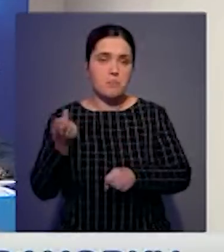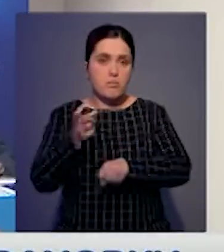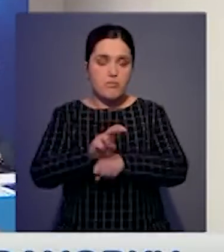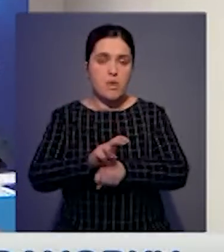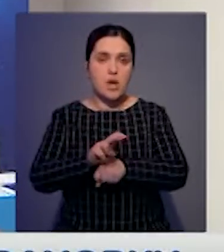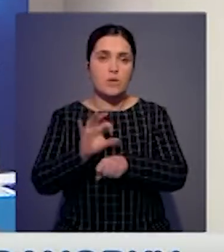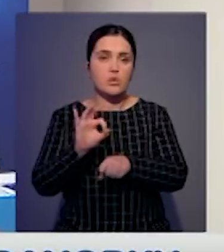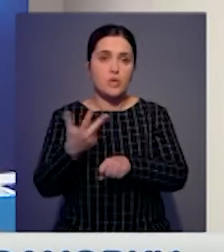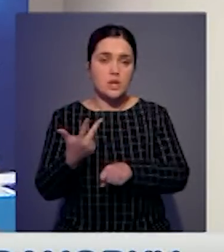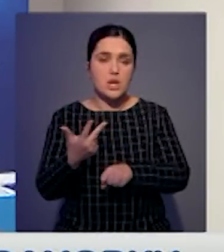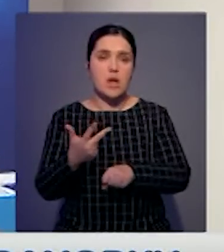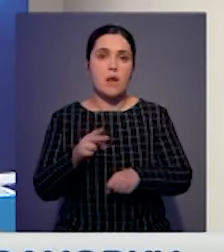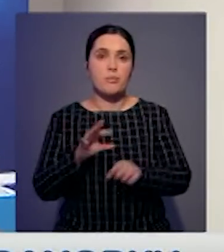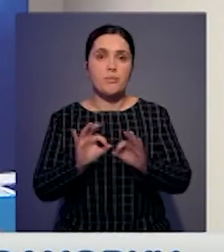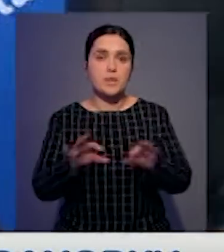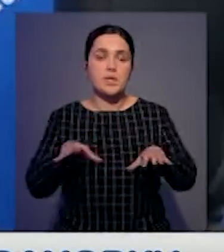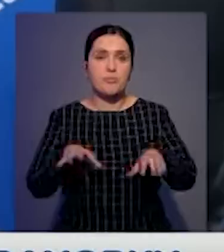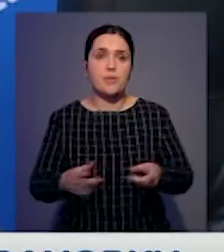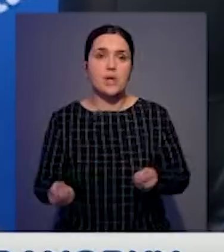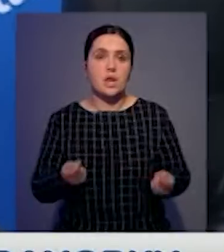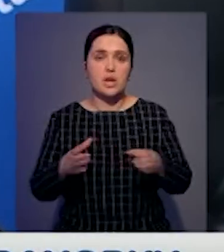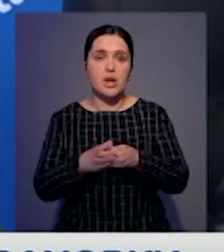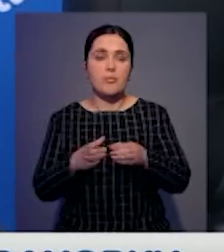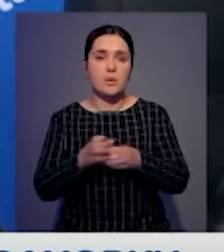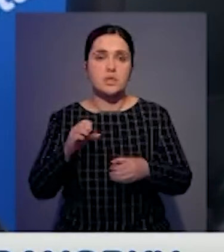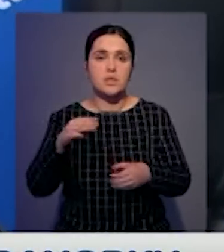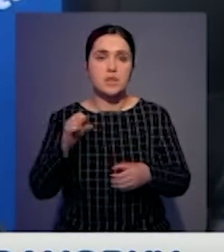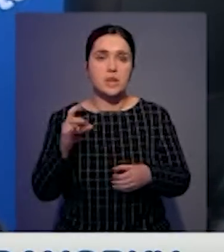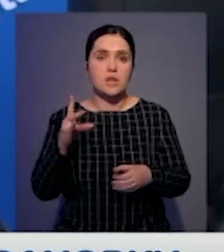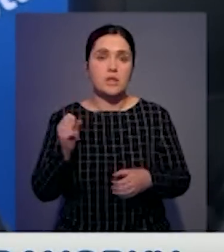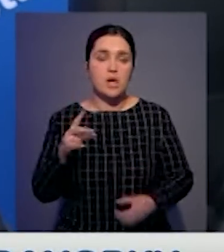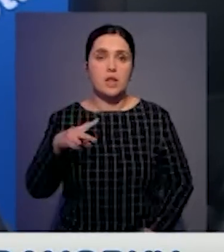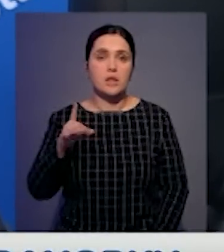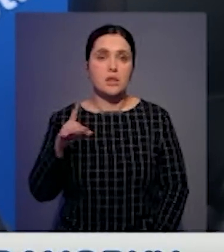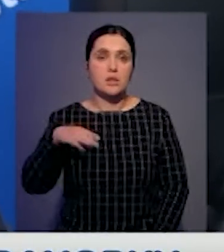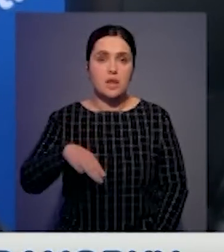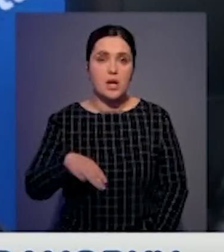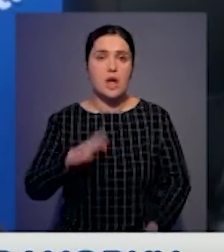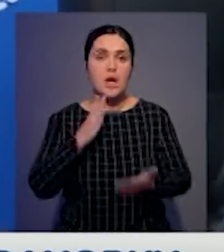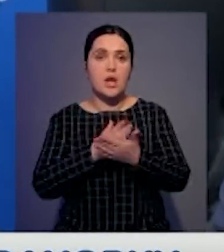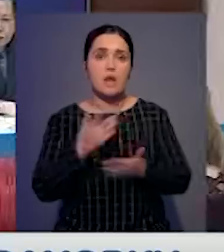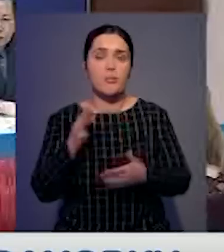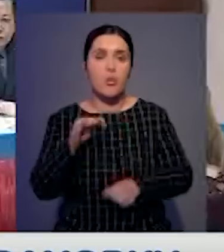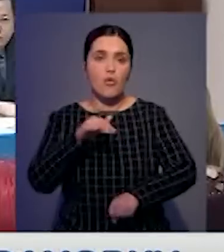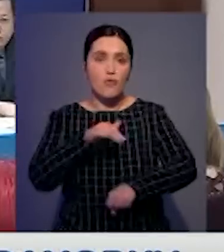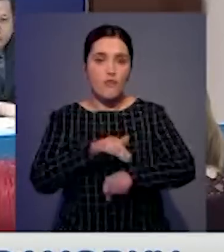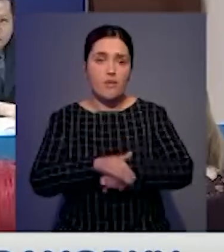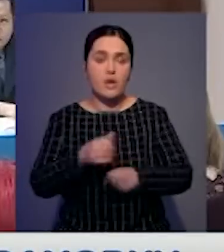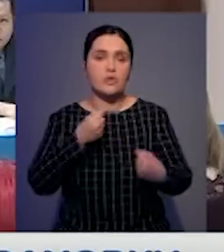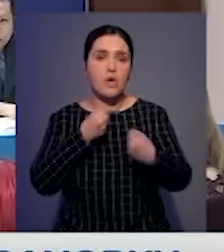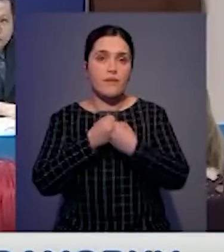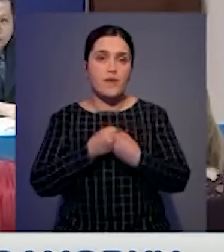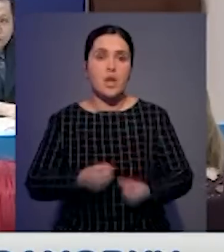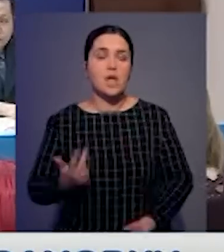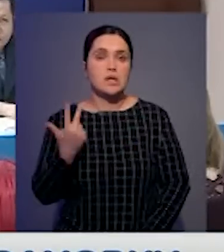обратились в медучреждение самостоятельно. По словам председателя правления компании «Астана ЛРТ» Бекмурзы Игенбердинова,